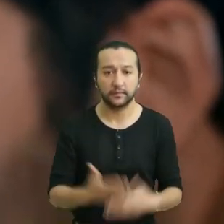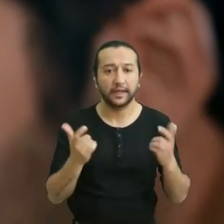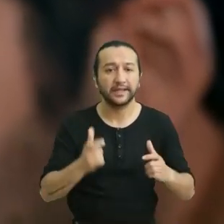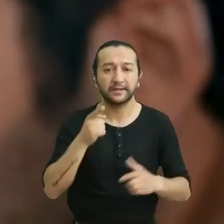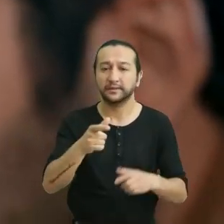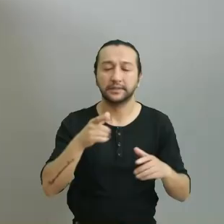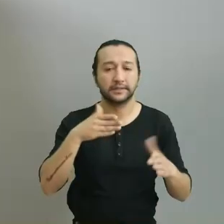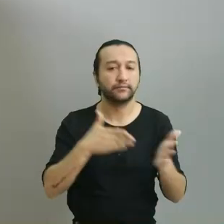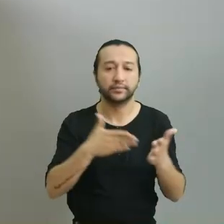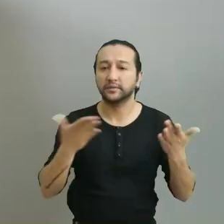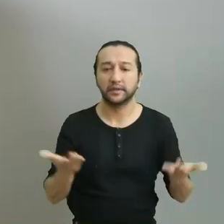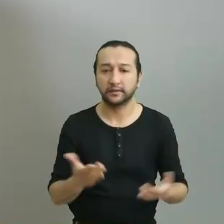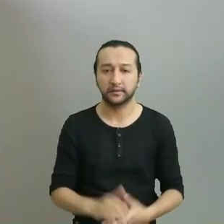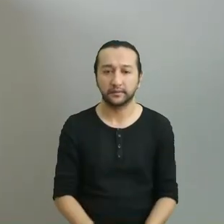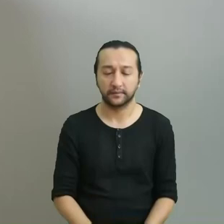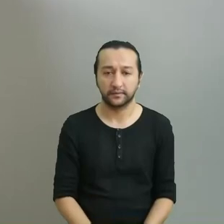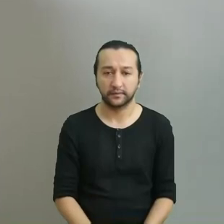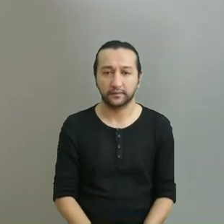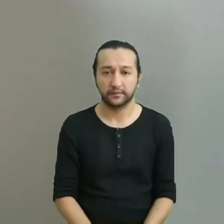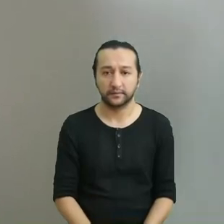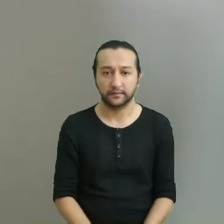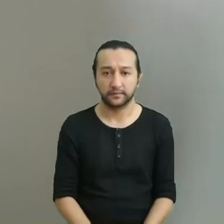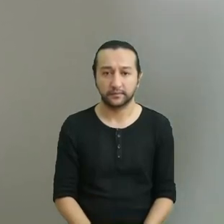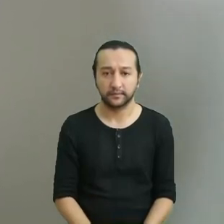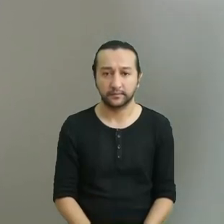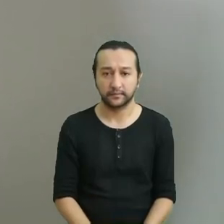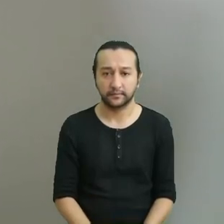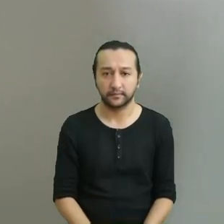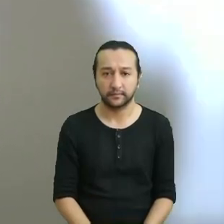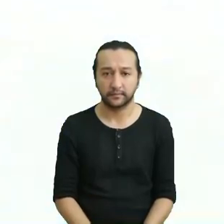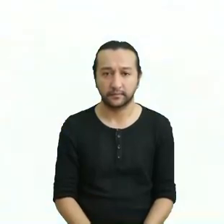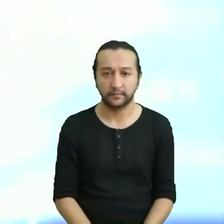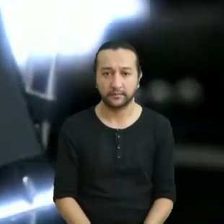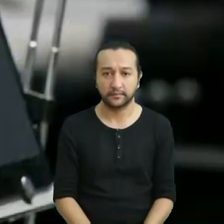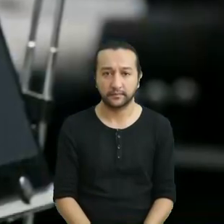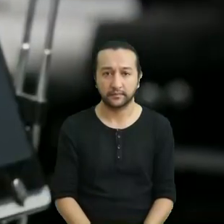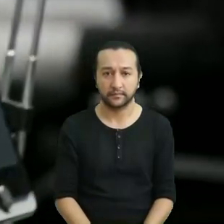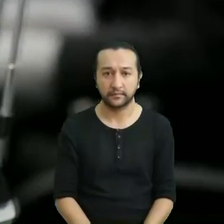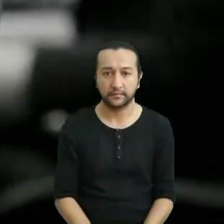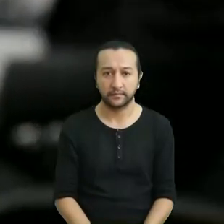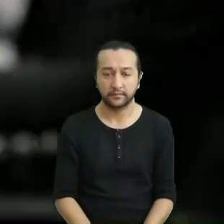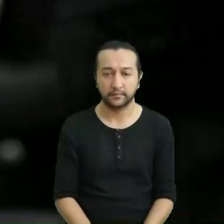Neresi o yer? Hamza'nın gözleri daldı. Geçmiş.